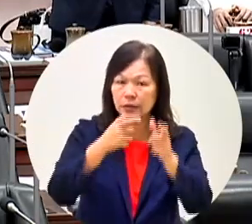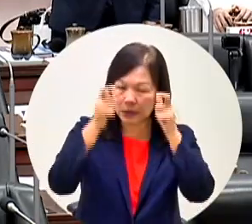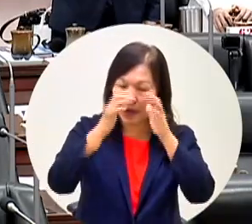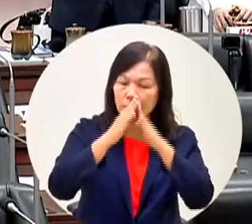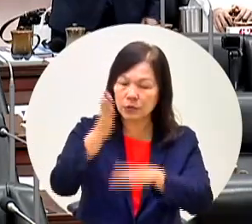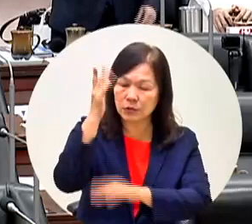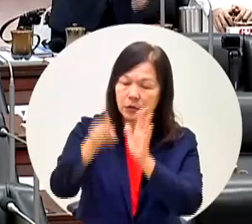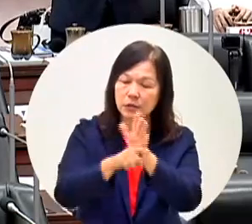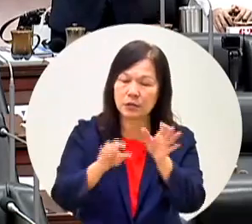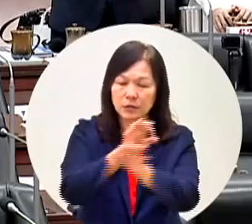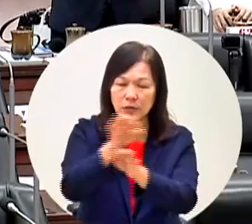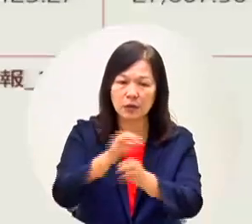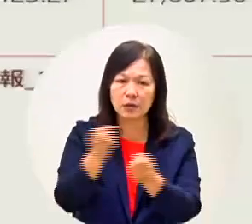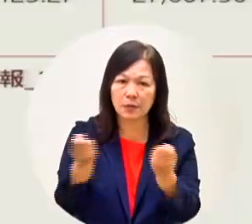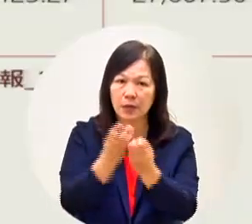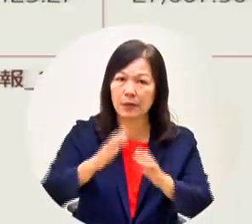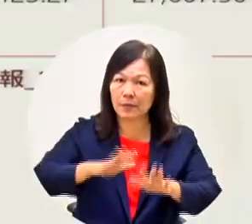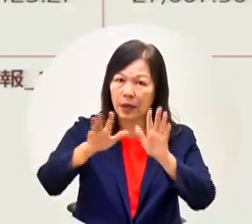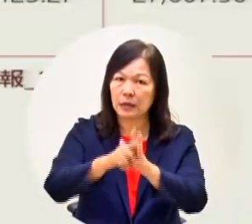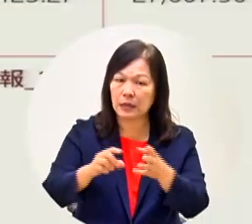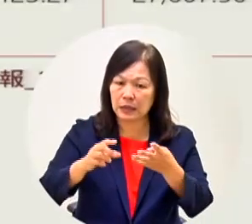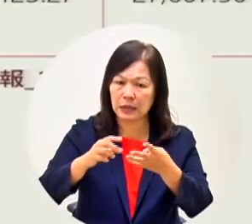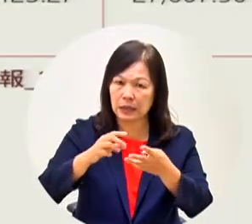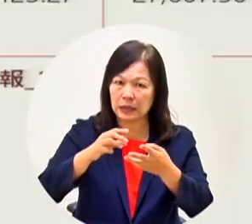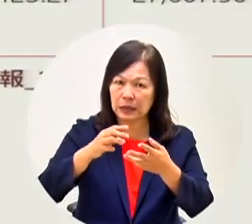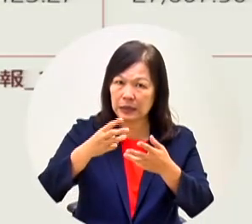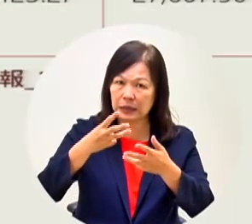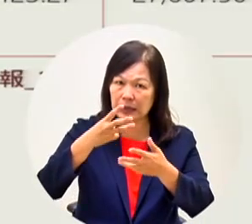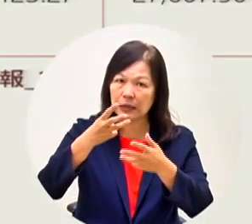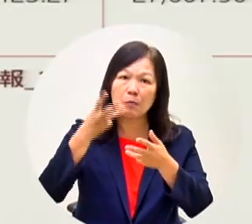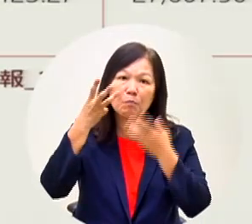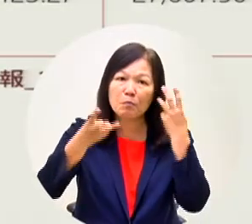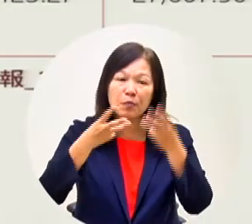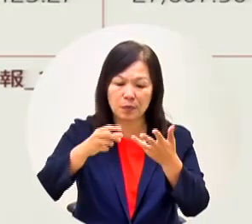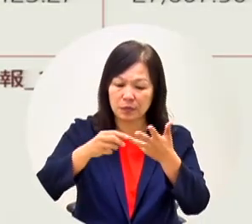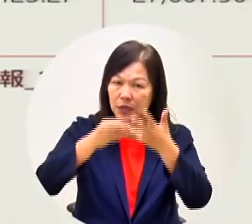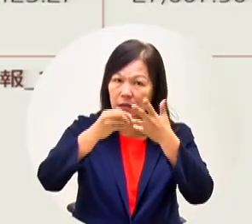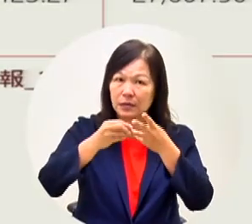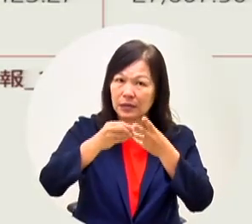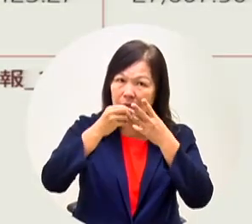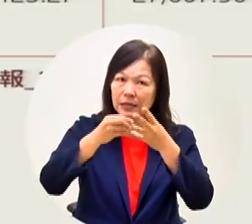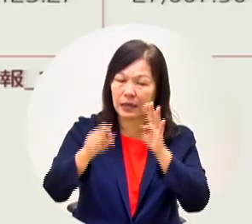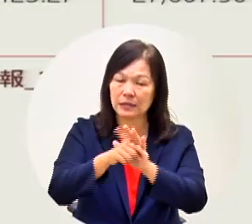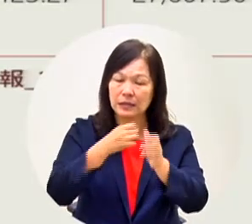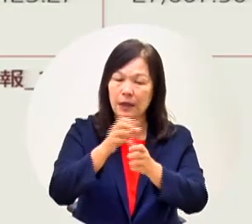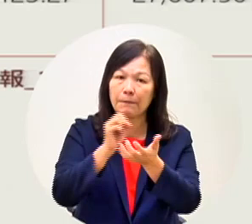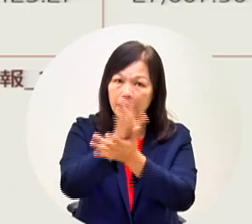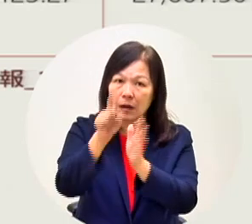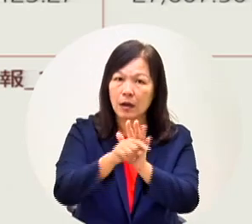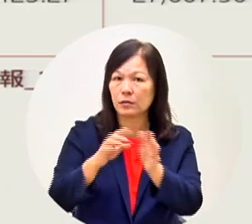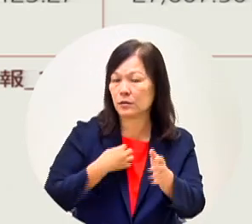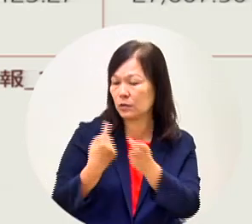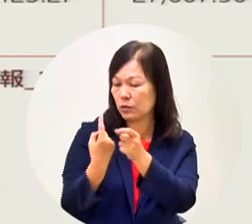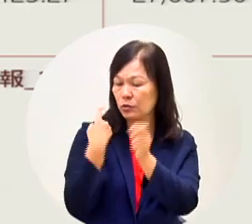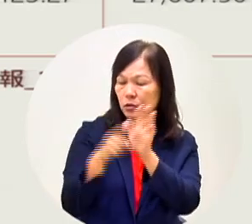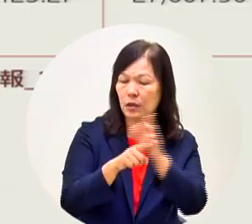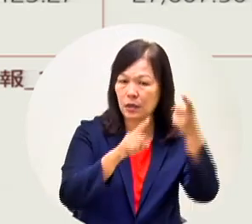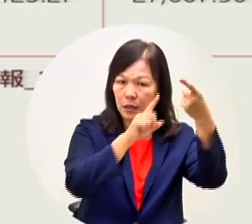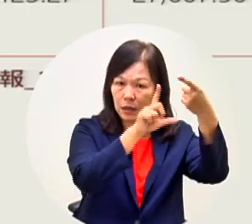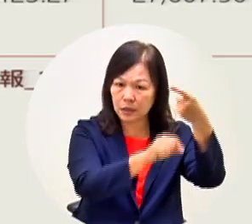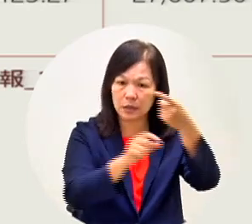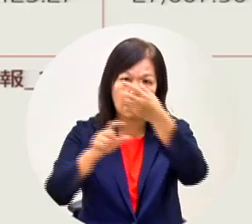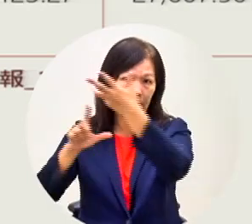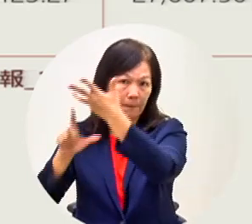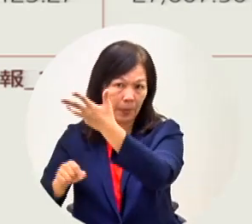料。六都盈利事业销售额在去年的一到八月的统计，高雄市是